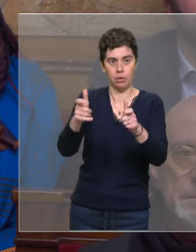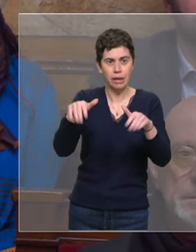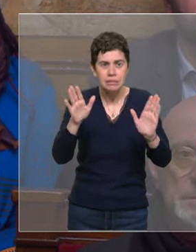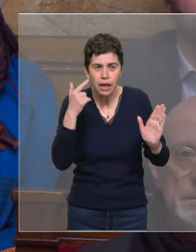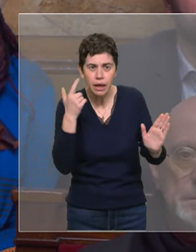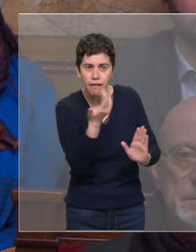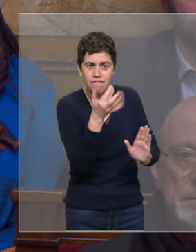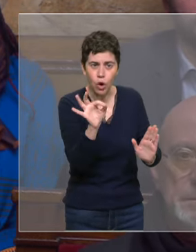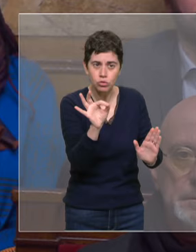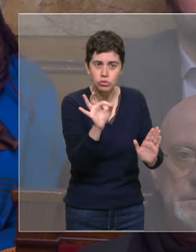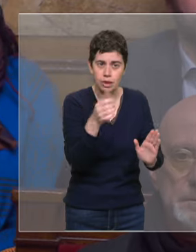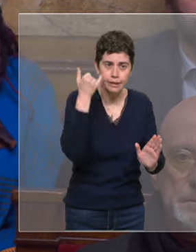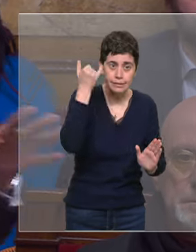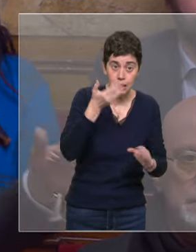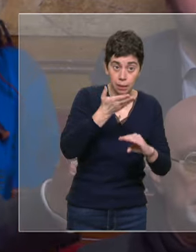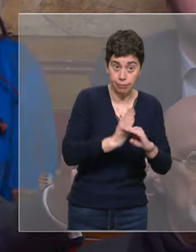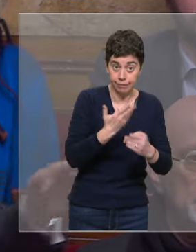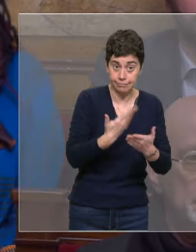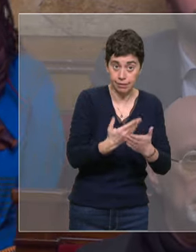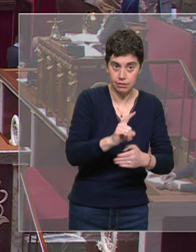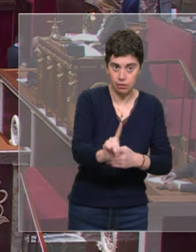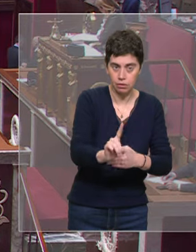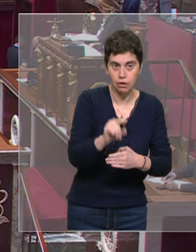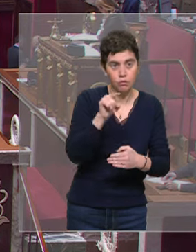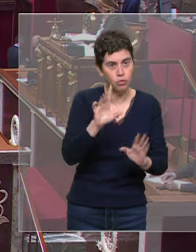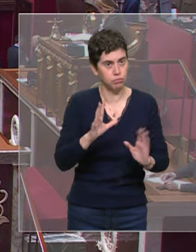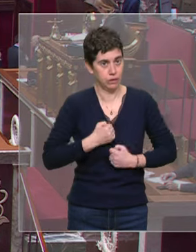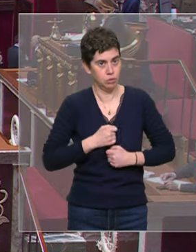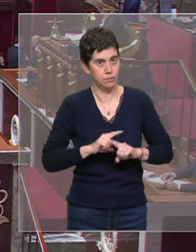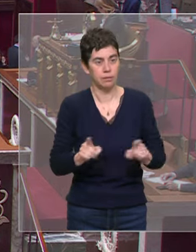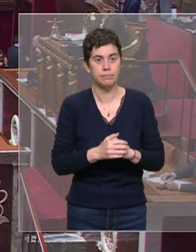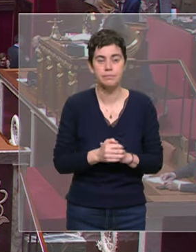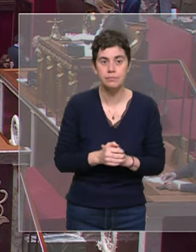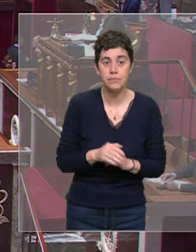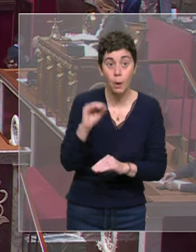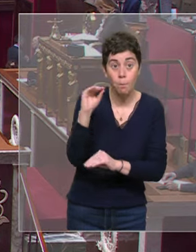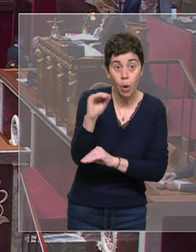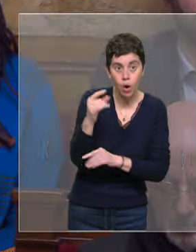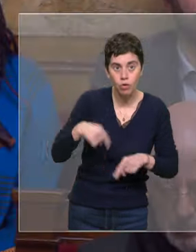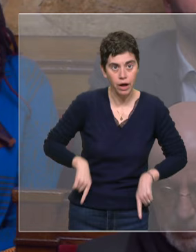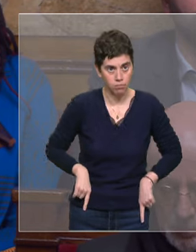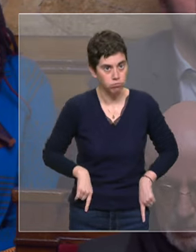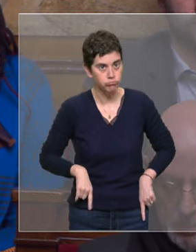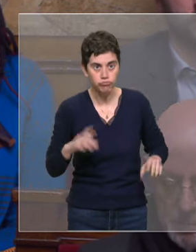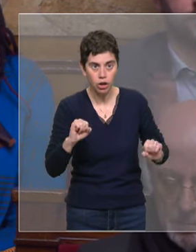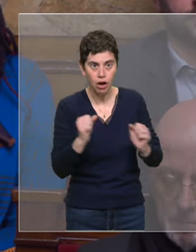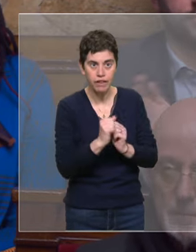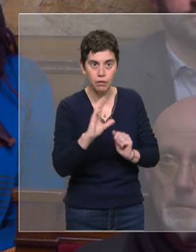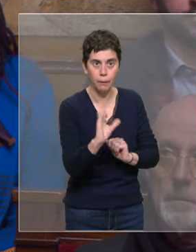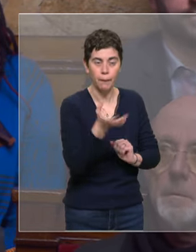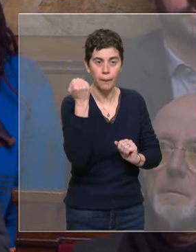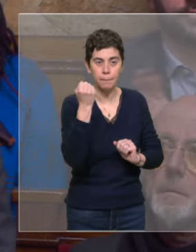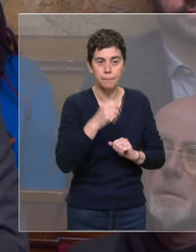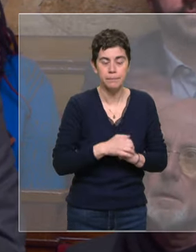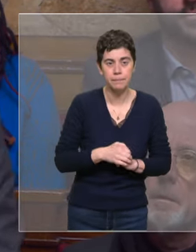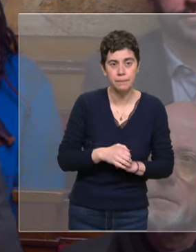sape la crédibilité. Vous n'avez pas assumé. Mais maintenant, le gouvernement polonais est prêt à vous prendre au mot. Qu'allez-vous faire ? La